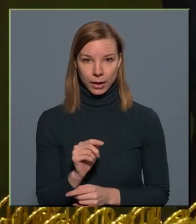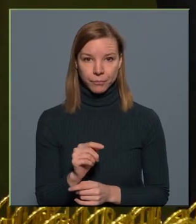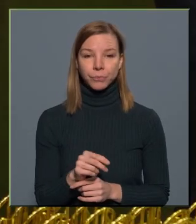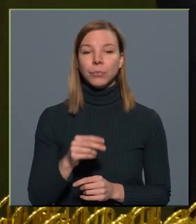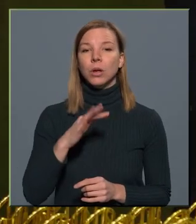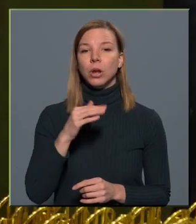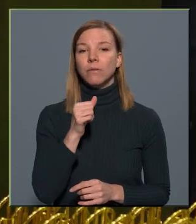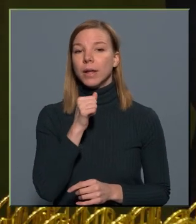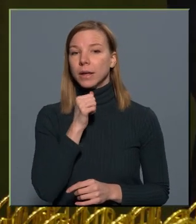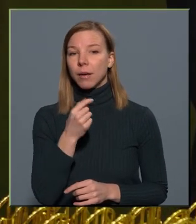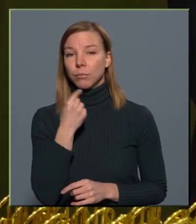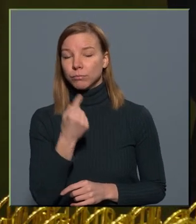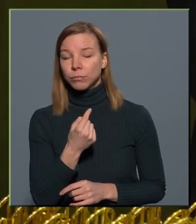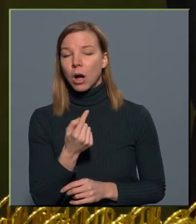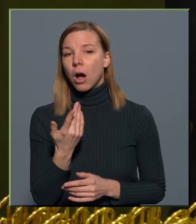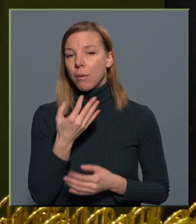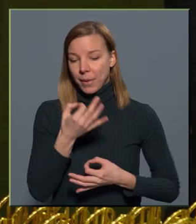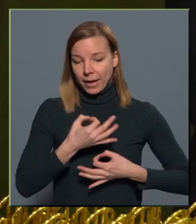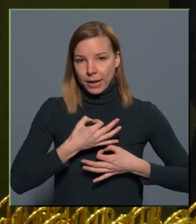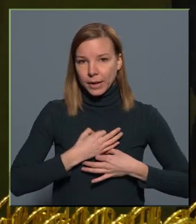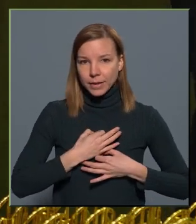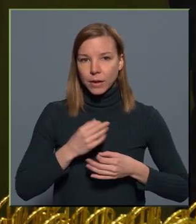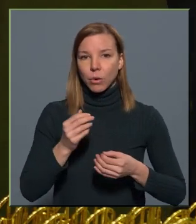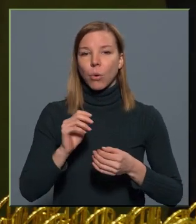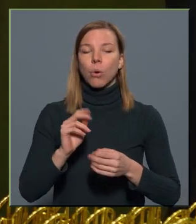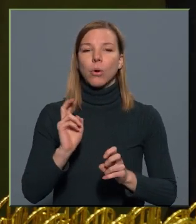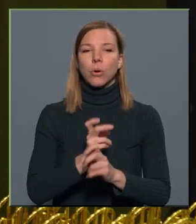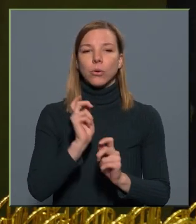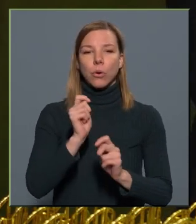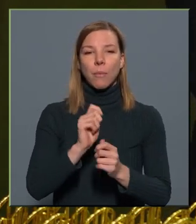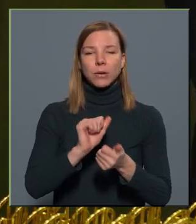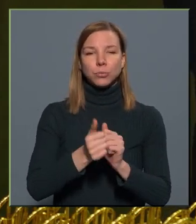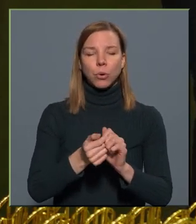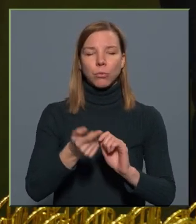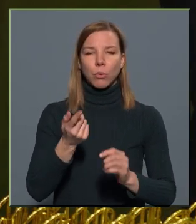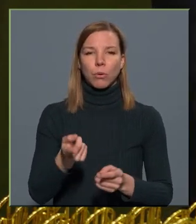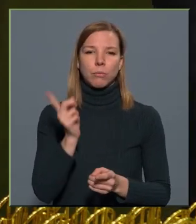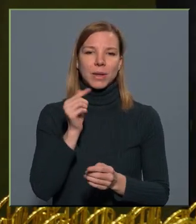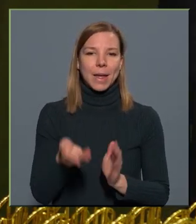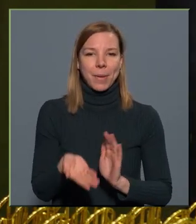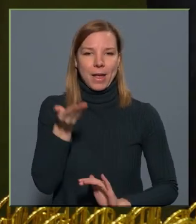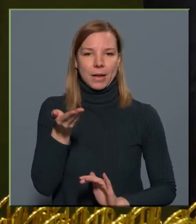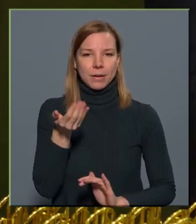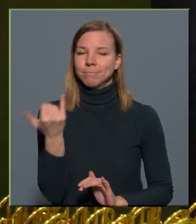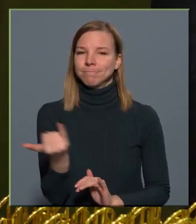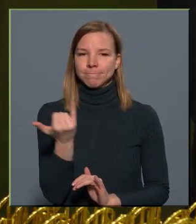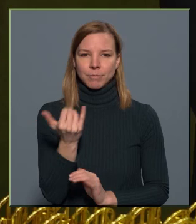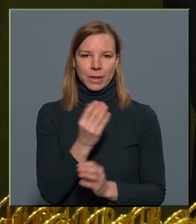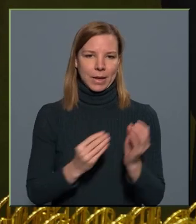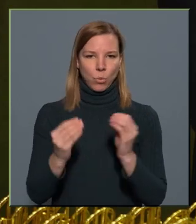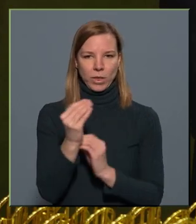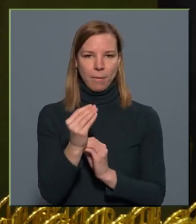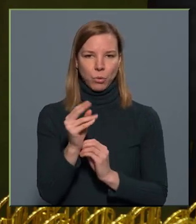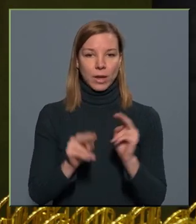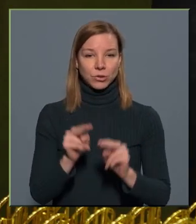Kőbánya sportnyárnál mit tudnék legjobban kiemelni, akkor én mindig az utánpótlás nevelést mondom, mert ugye nem vagyunk Ferencváros, nem vagyunk MTK,